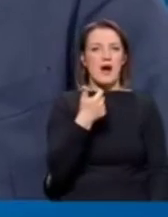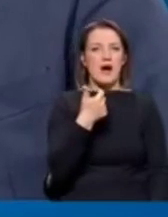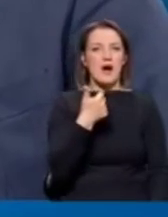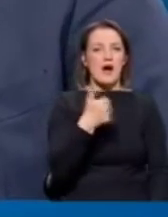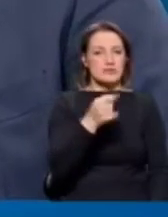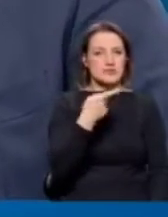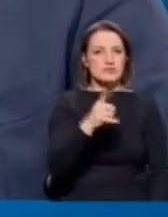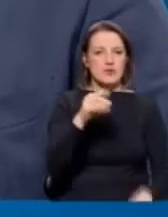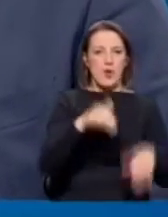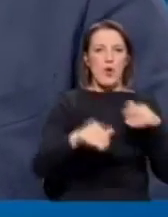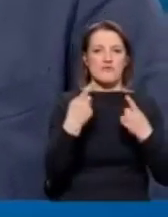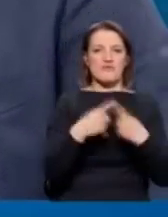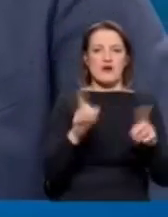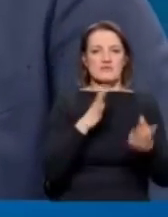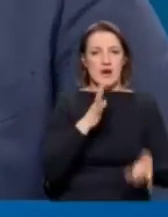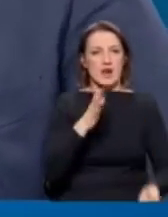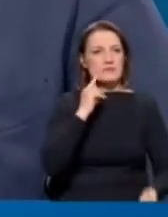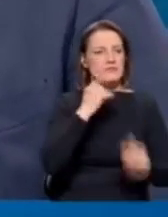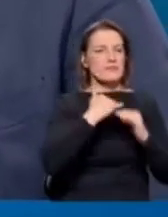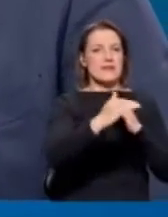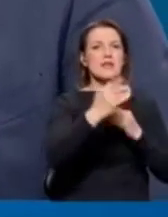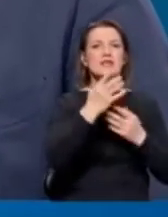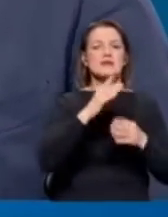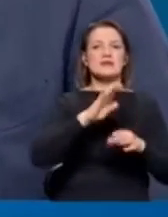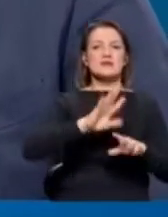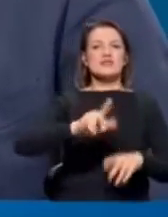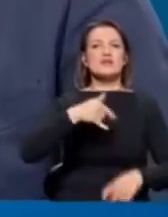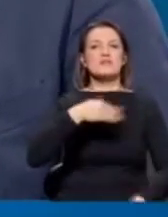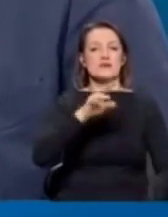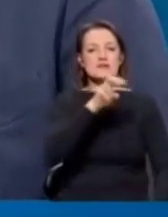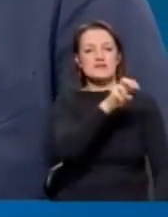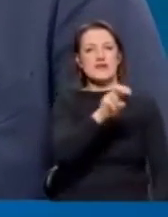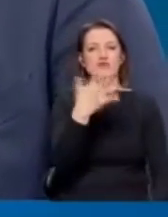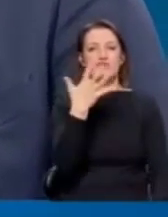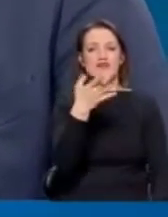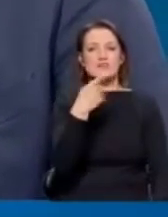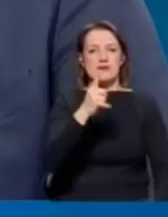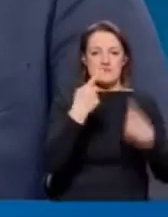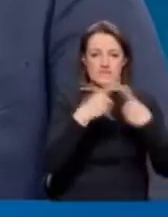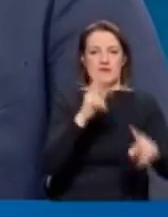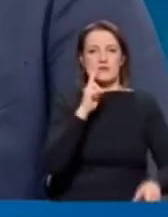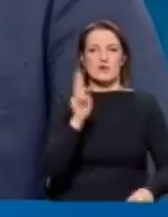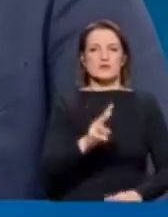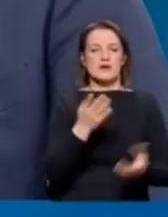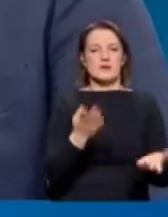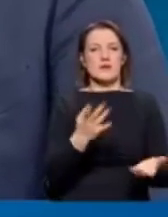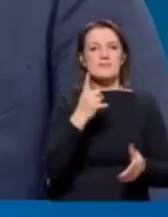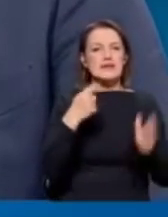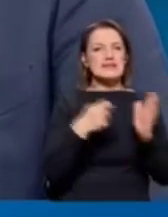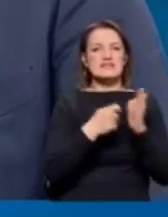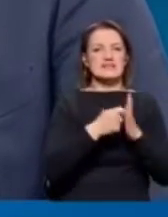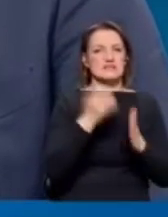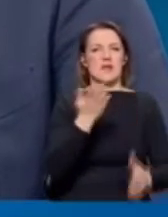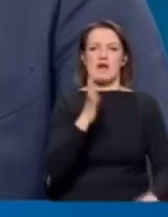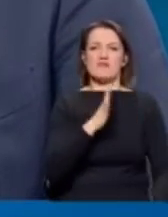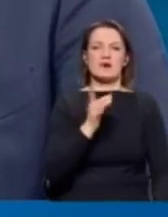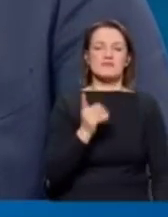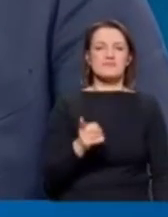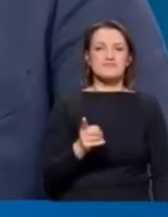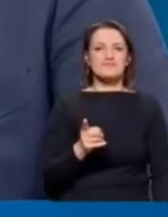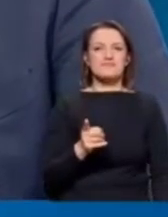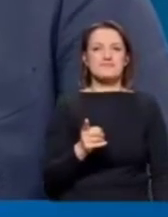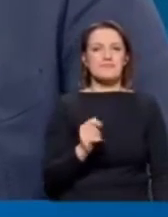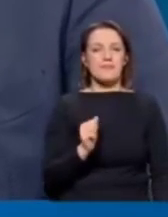fark vardı millet çalınmadığını 805 bin farklı gösterdi Deniz abi